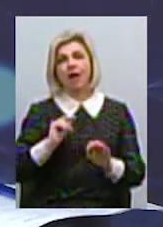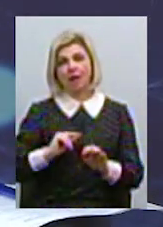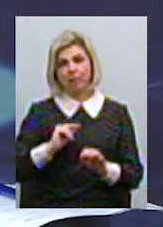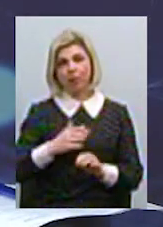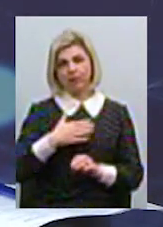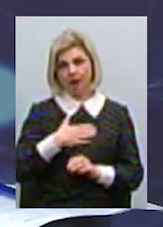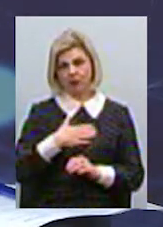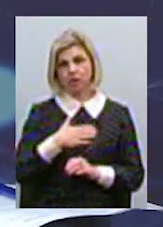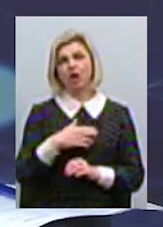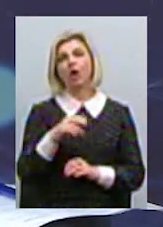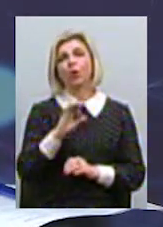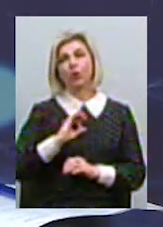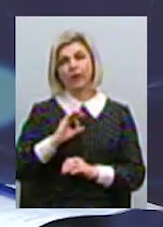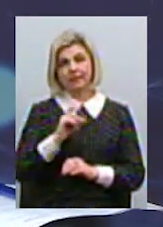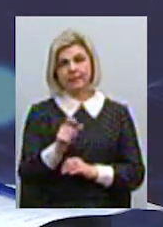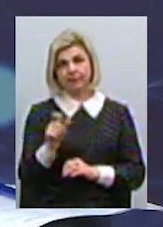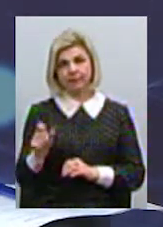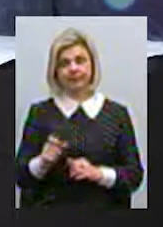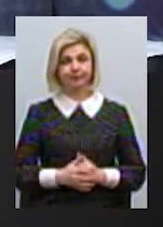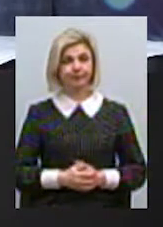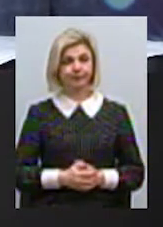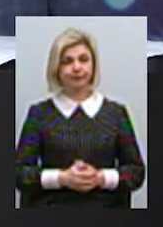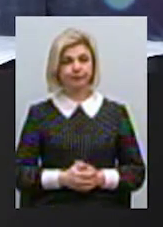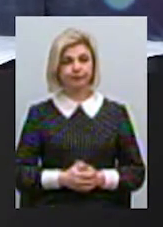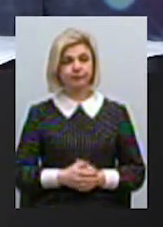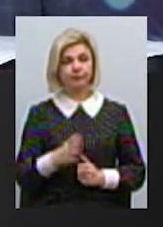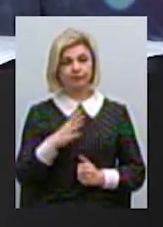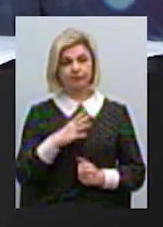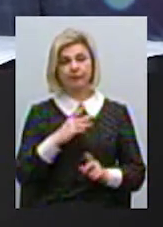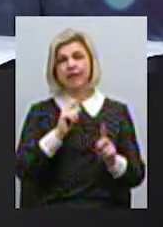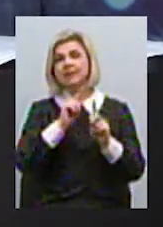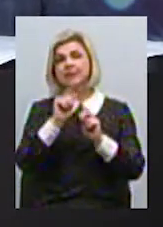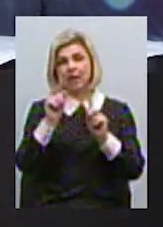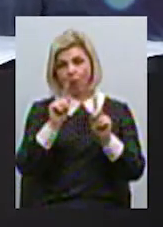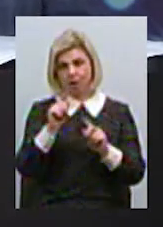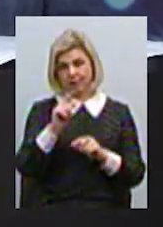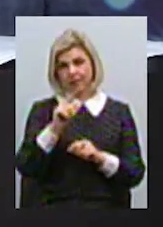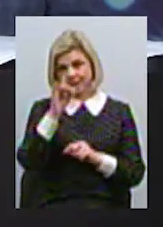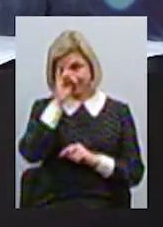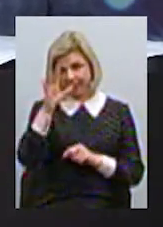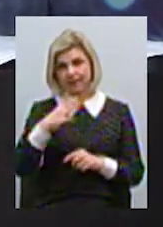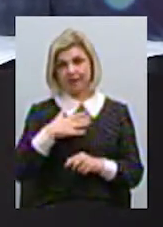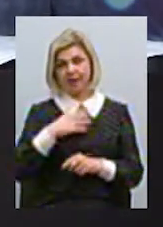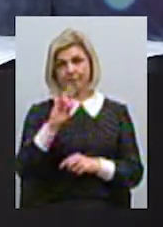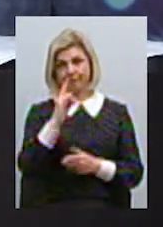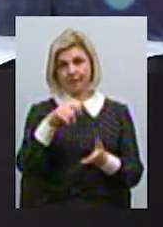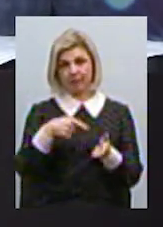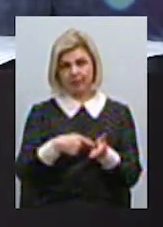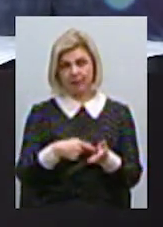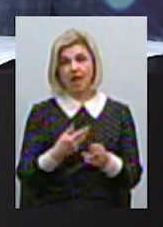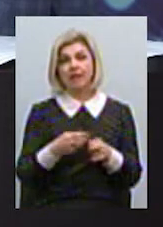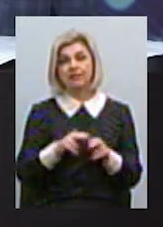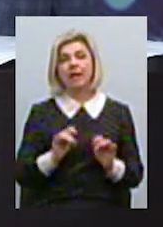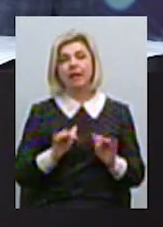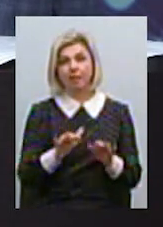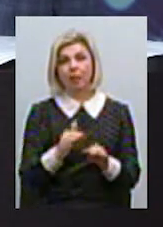параюристів. Артем Кирцев, да? Наша така зірочка міста Миколаєва. І саме діяльність цих молодих людей